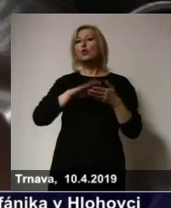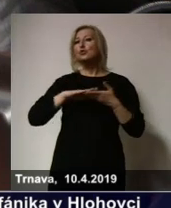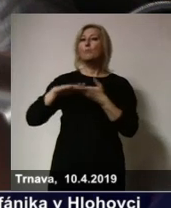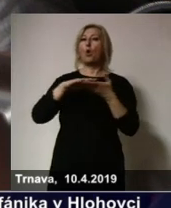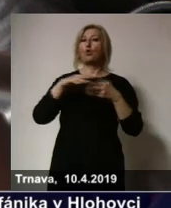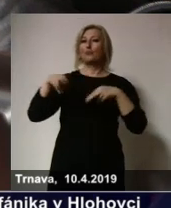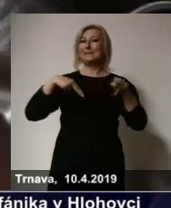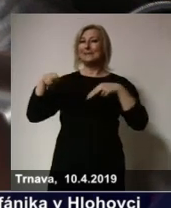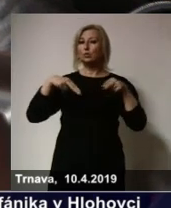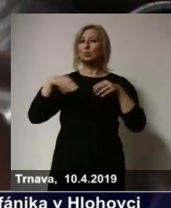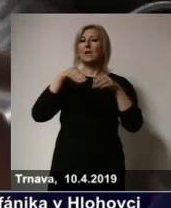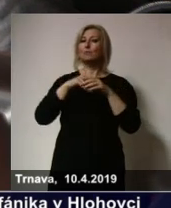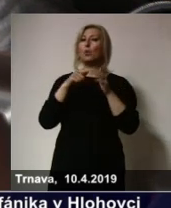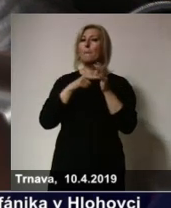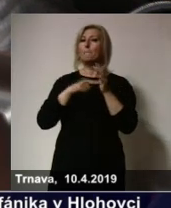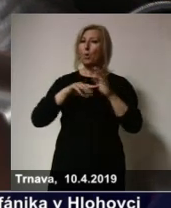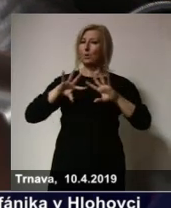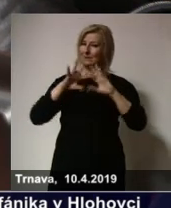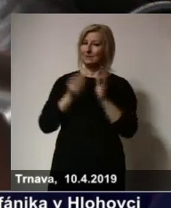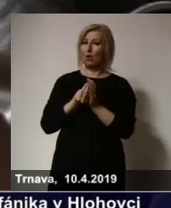všetkým bodom.